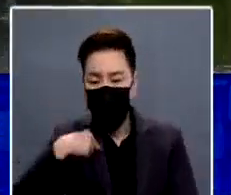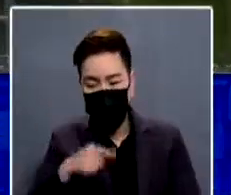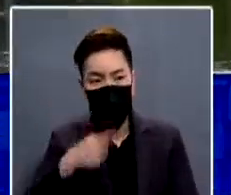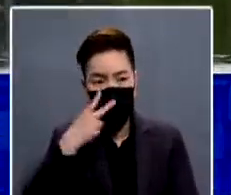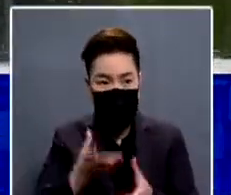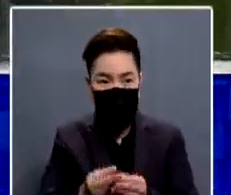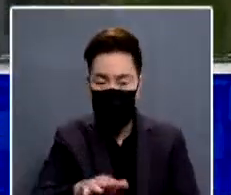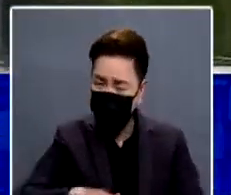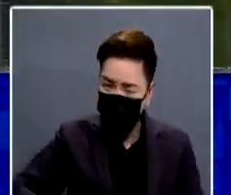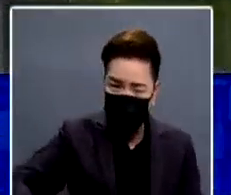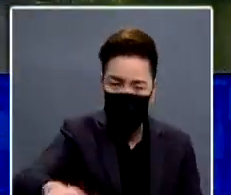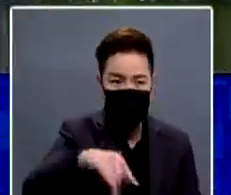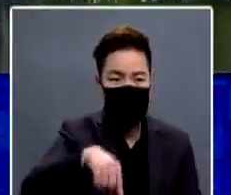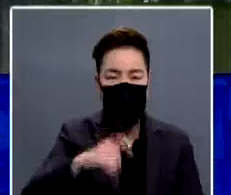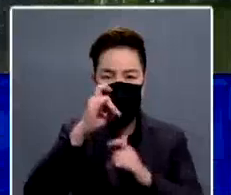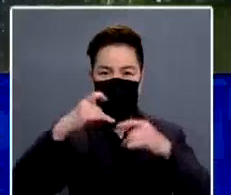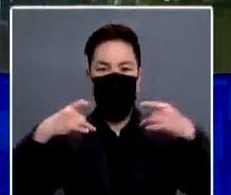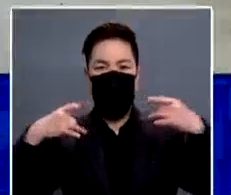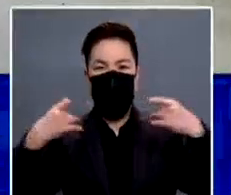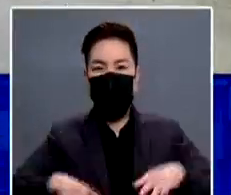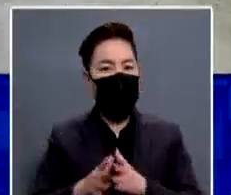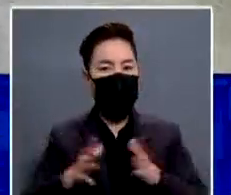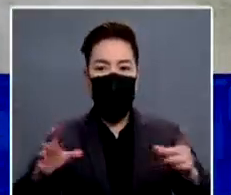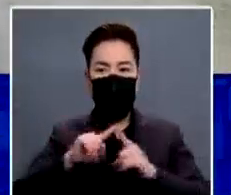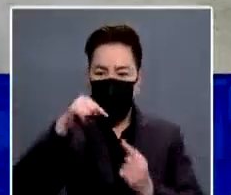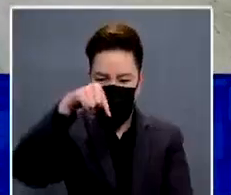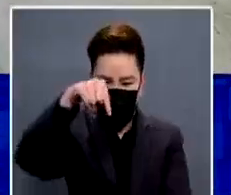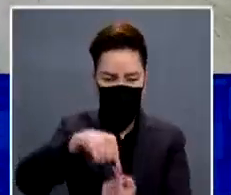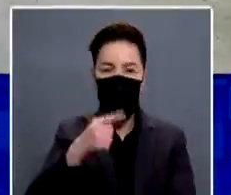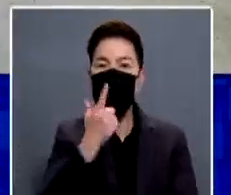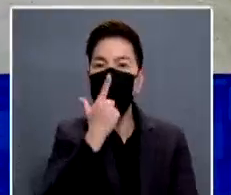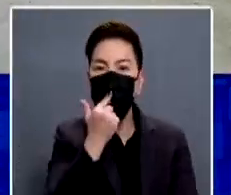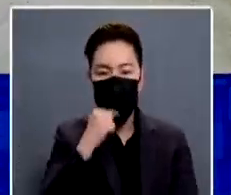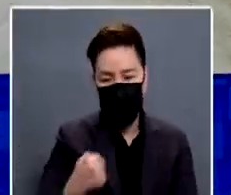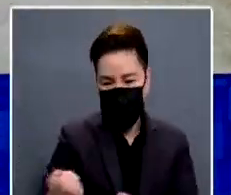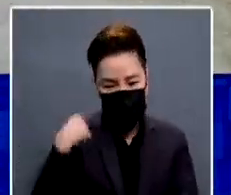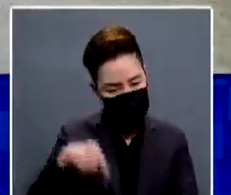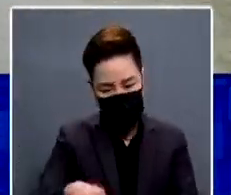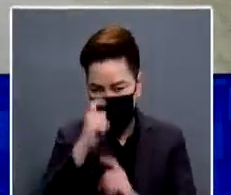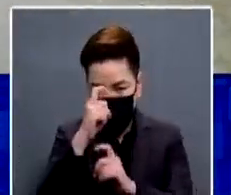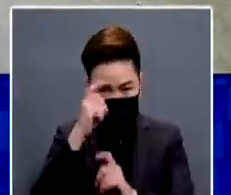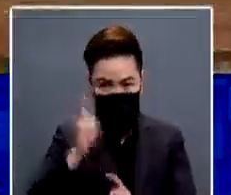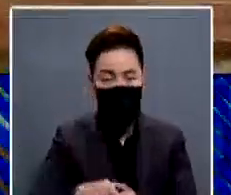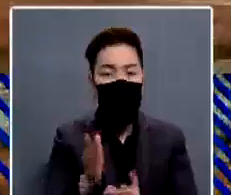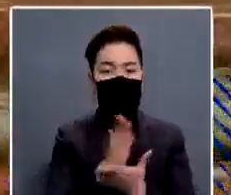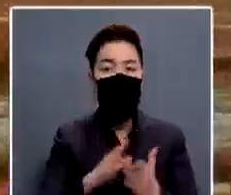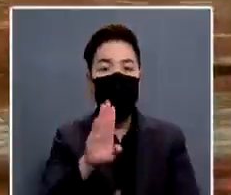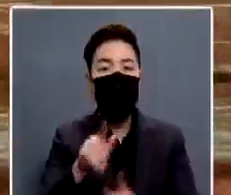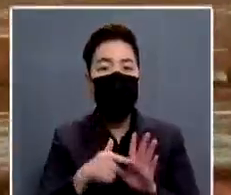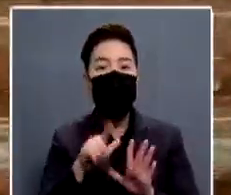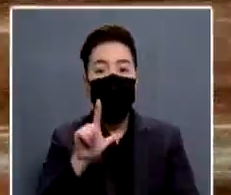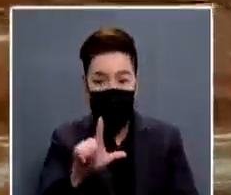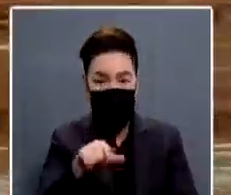พื้นที่จุดที่มีความเสี่ยงที่สุดวิกฤตที่สุดคือเป็นจุดสีแดงนะคะที่ทางชลประทานเนี่ยเขาสรุปออกมาเมื่อวานนี้นะคุณผู้ชมคะชาวบ้าน